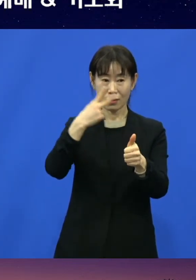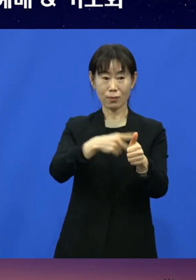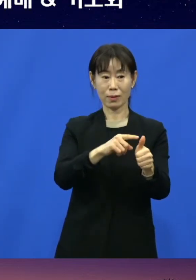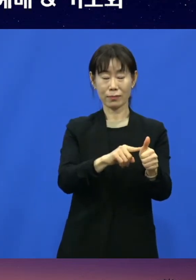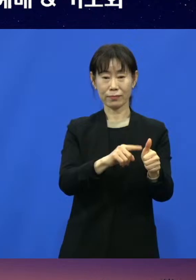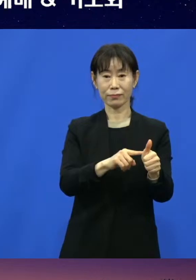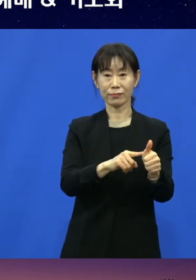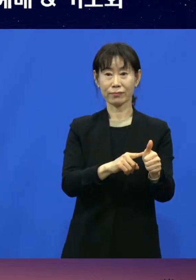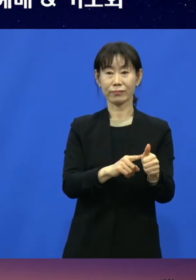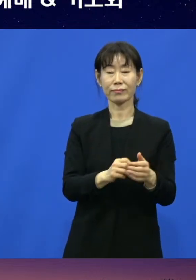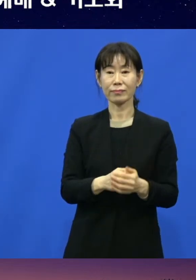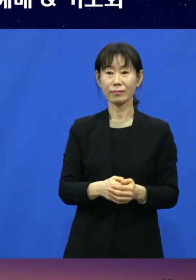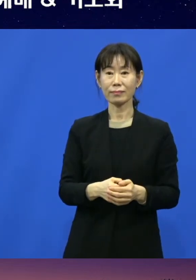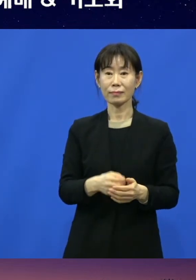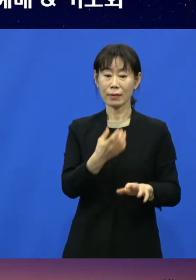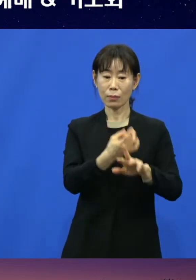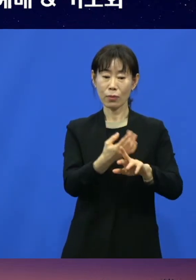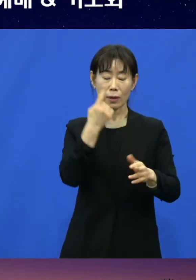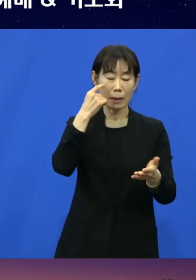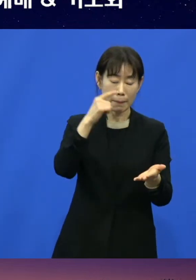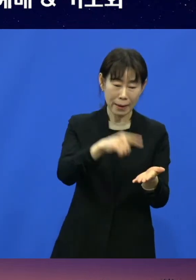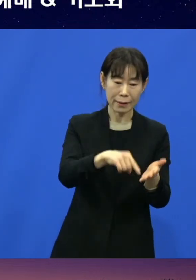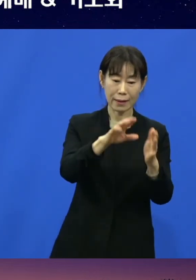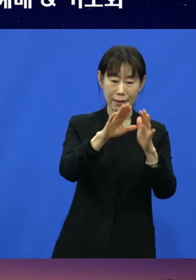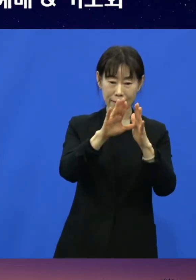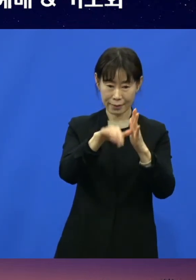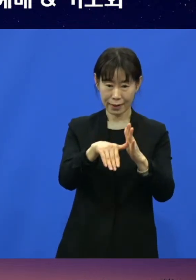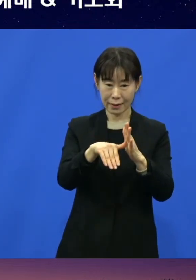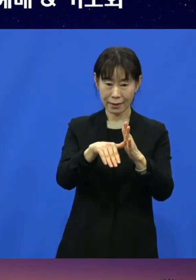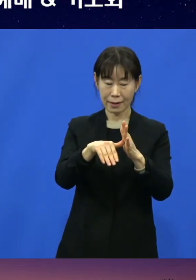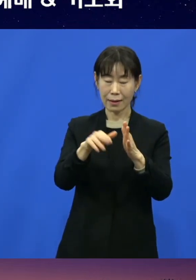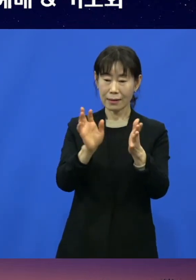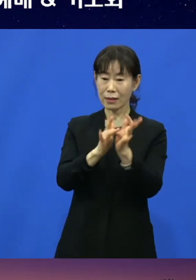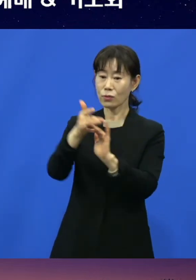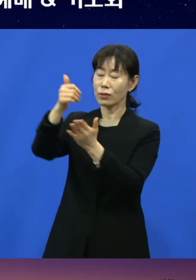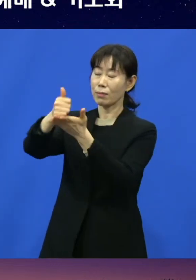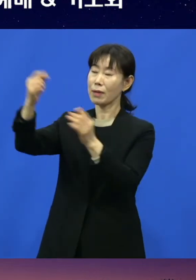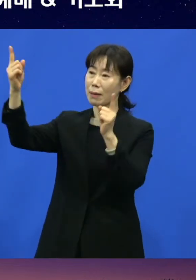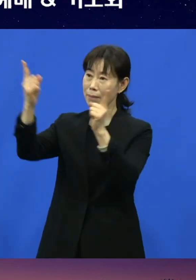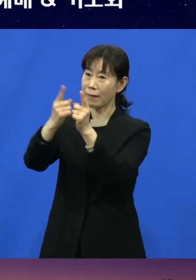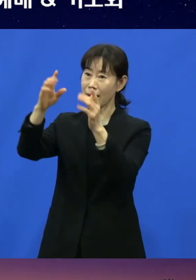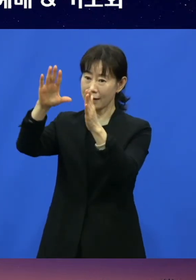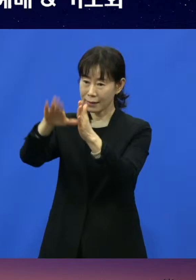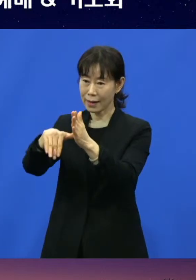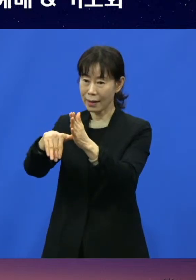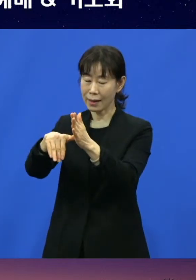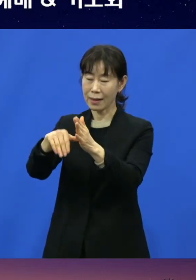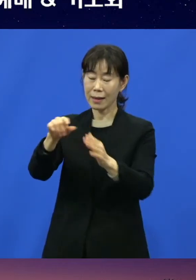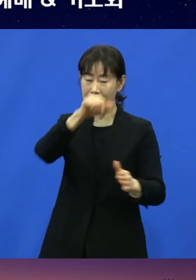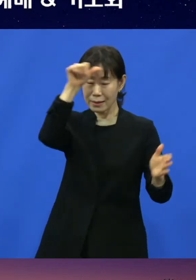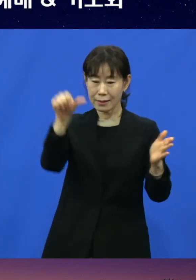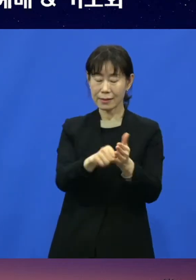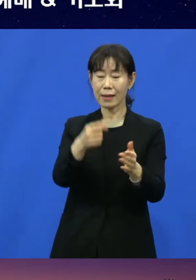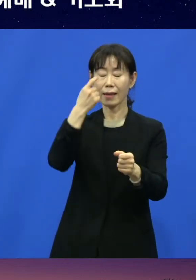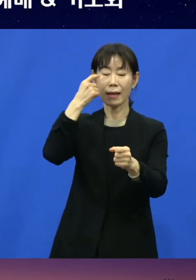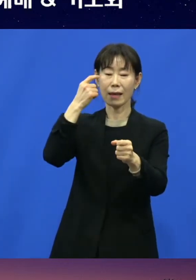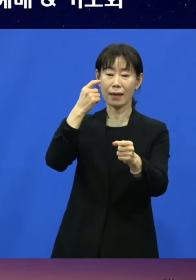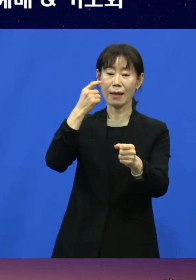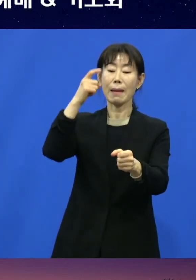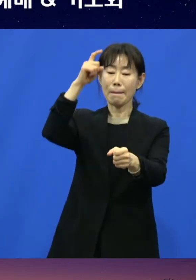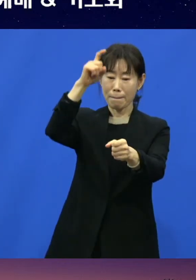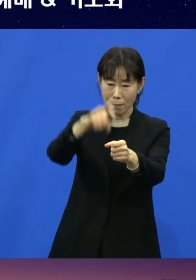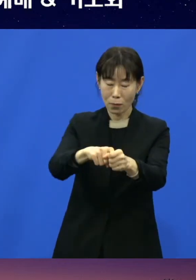그 보화를 발견할 때 찾아오는 이 삶의 목적이 분명할 때 그 목적에서 뭐가 나오죠? 삶의 에너지가 나오는